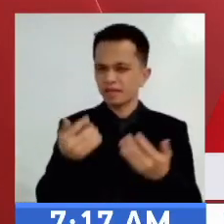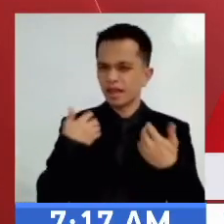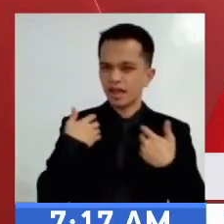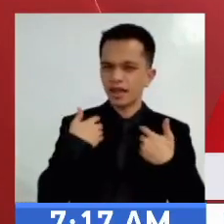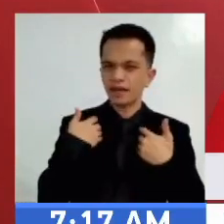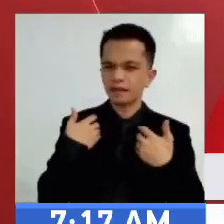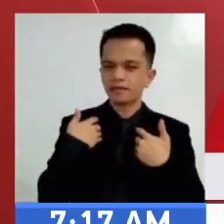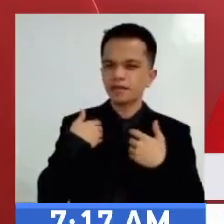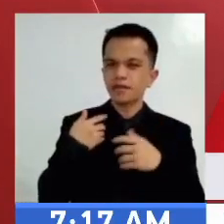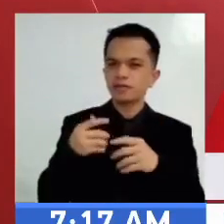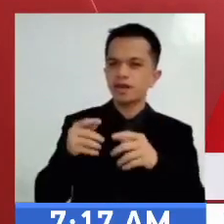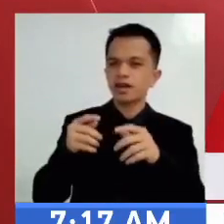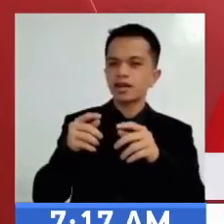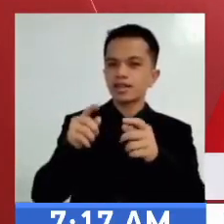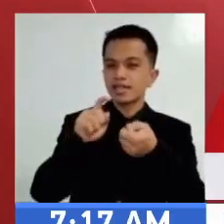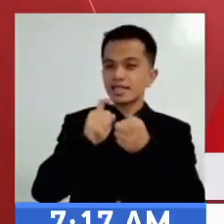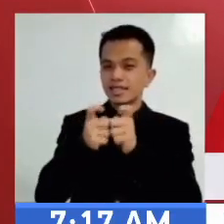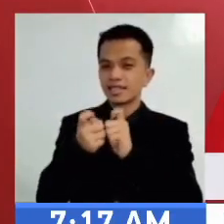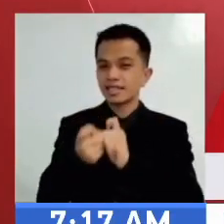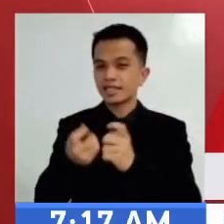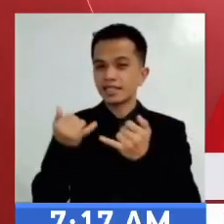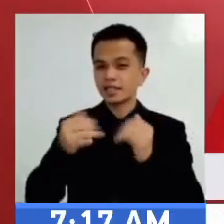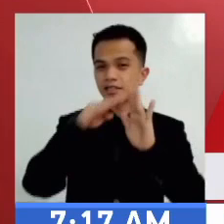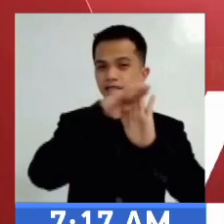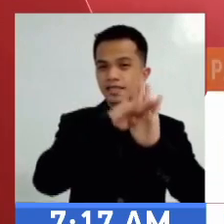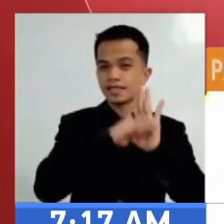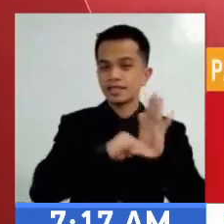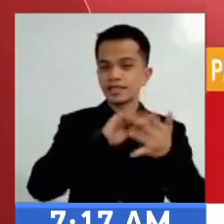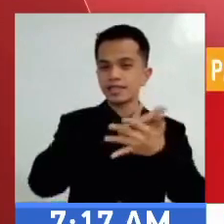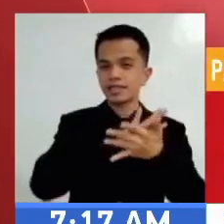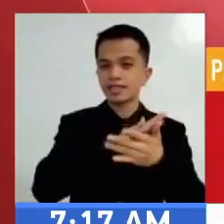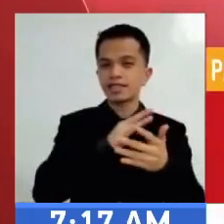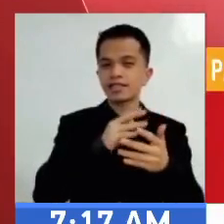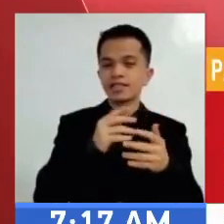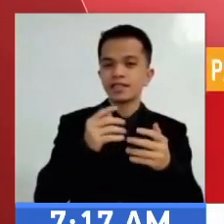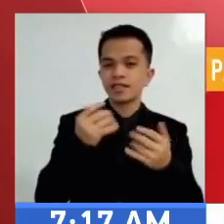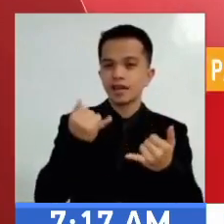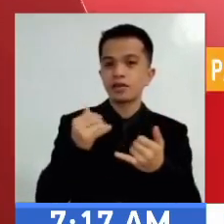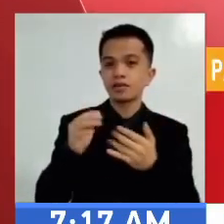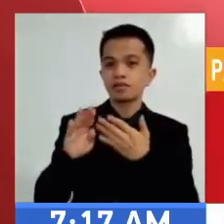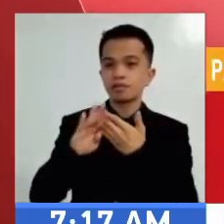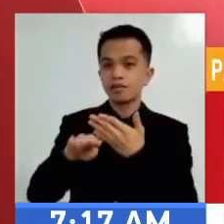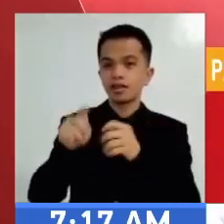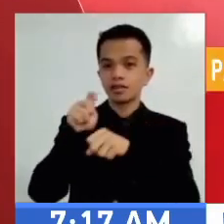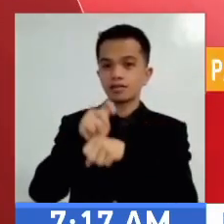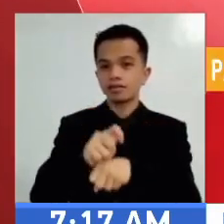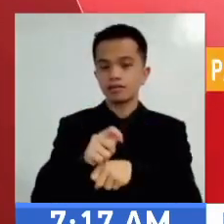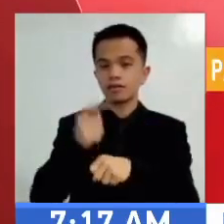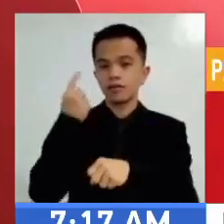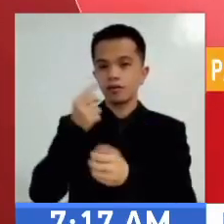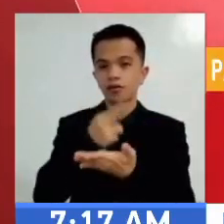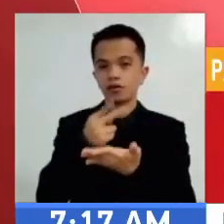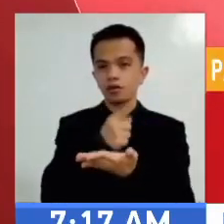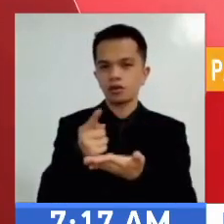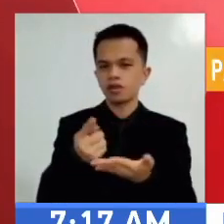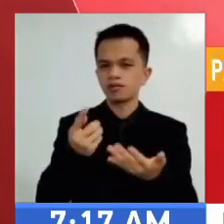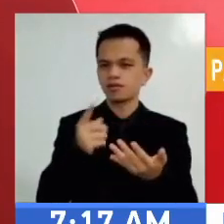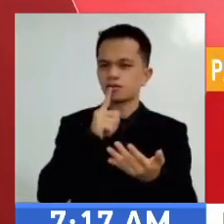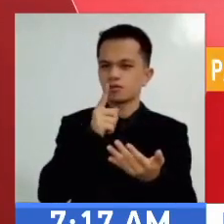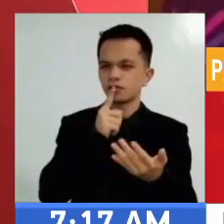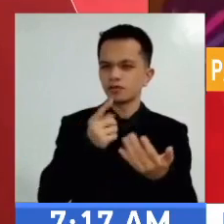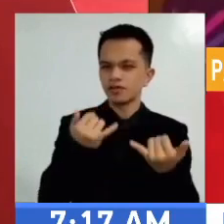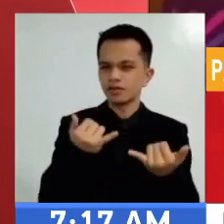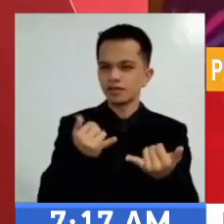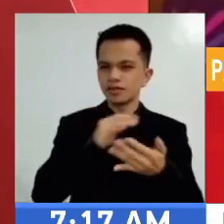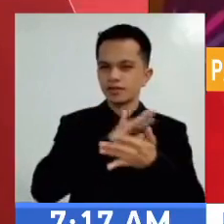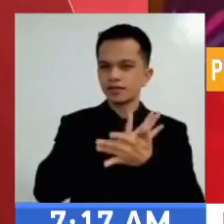sa simbahan ngayong bumabalik na po ang ilang tradisyon sa Semana Santa dahil nga po, of course, nasa gitna pa rin po tayo ng pandemic? Ang sinabi